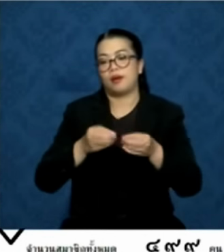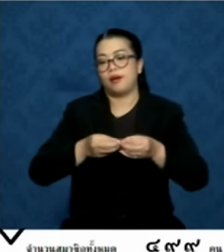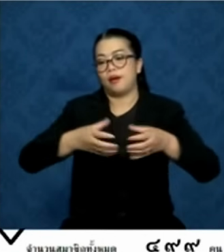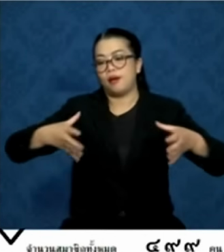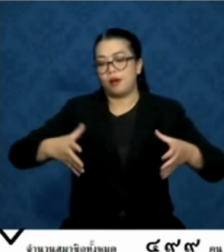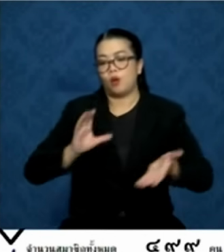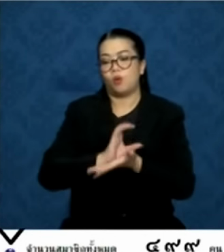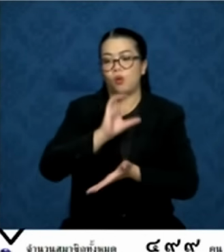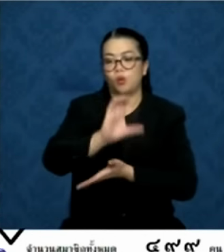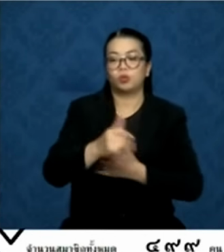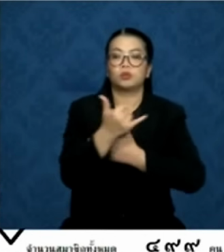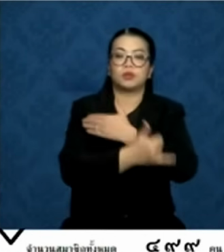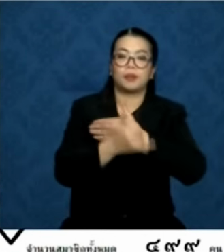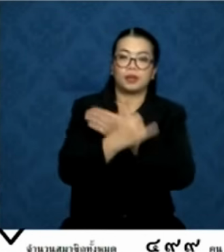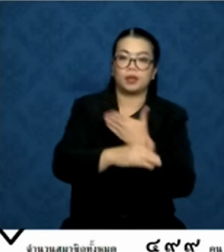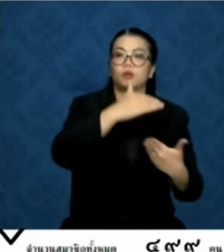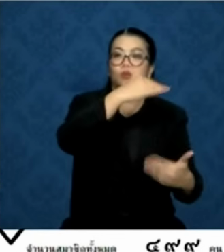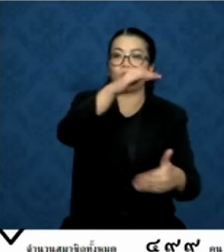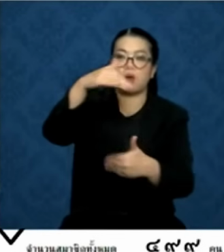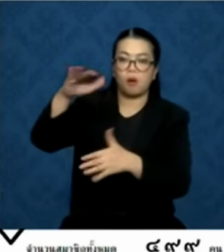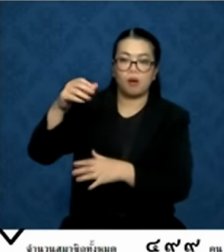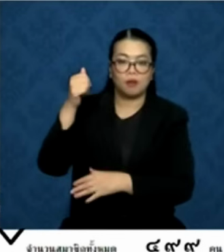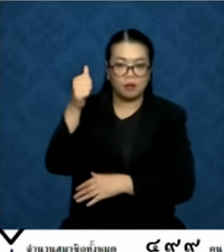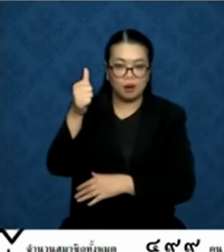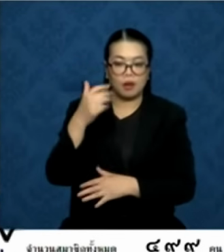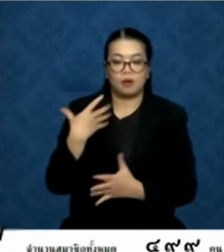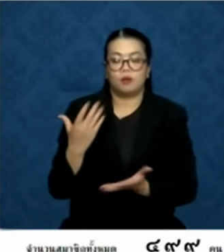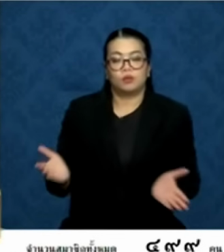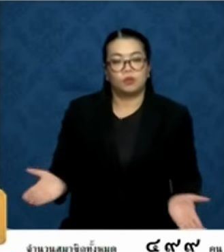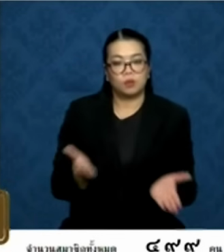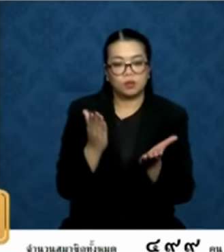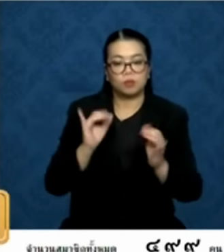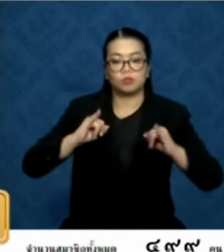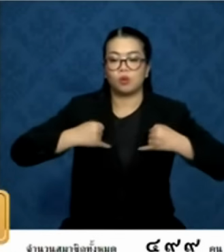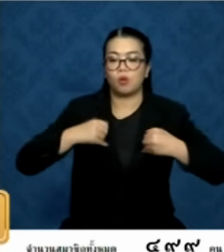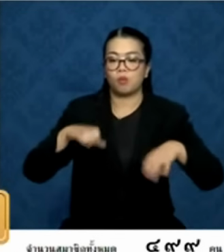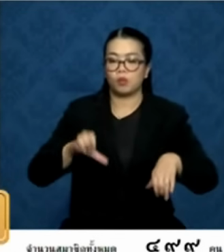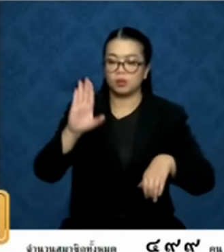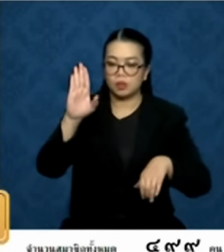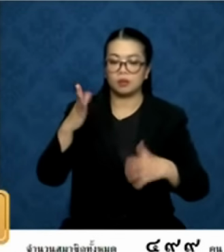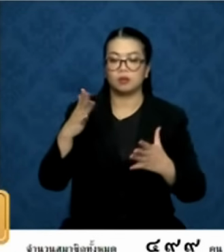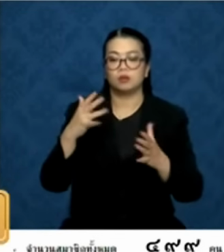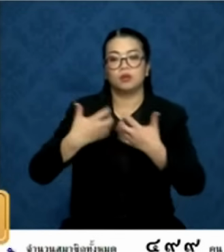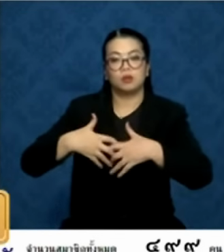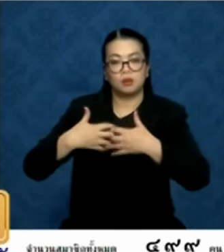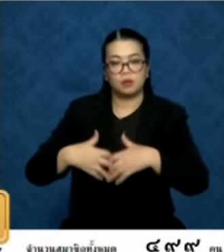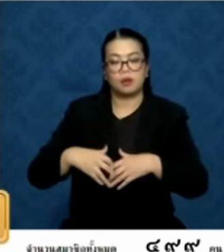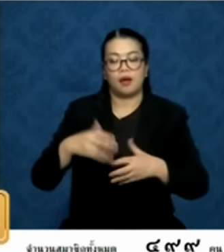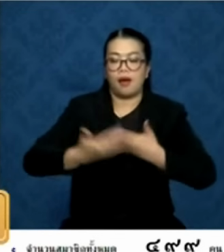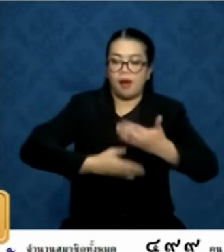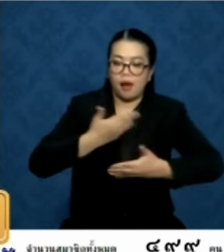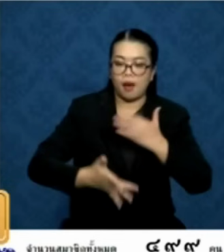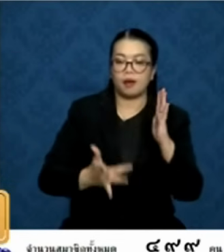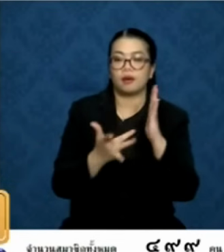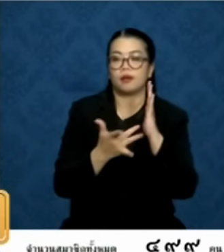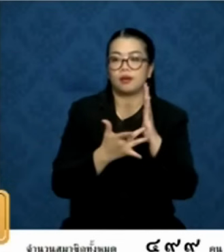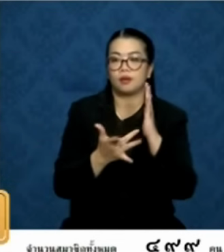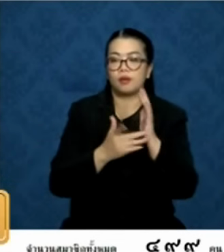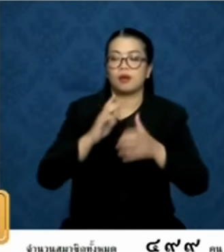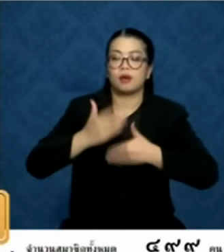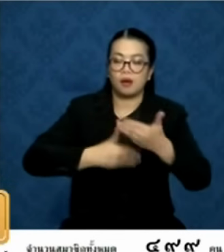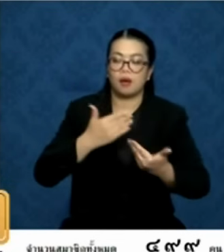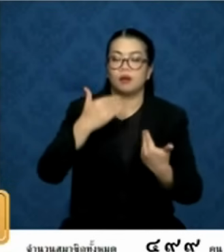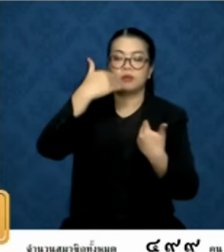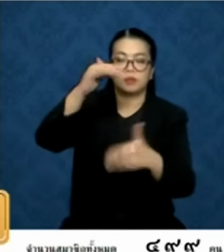งทุนไปในต่างประเทศด้วยการส่งเสริมผู้ประกอบการให้มีช่องทางการค้าผ่านอีคอมเมิร์ซ 25,800 ร